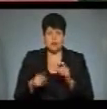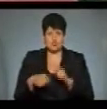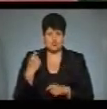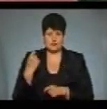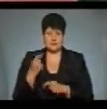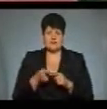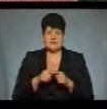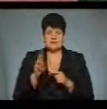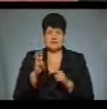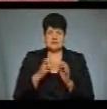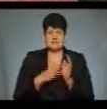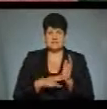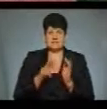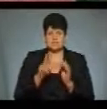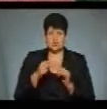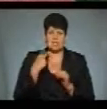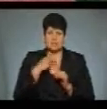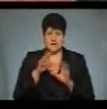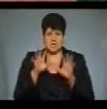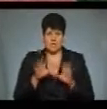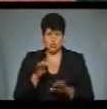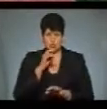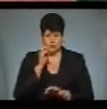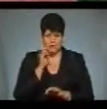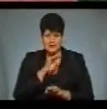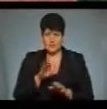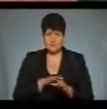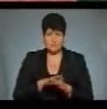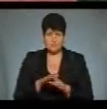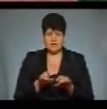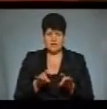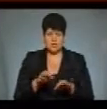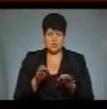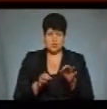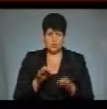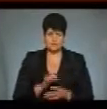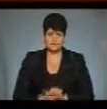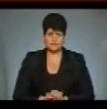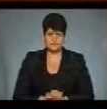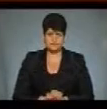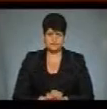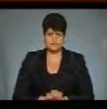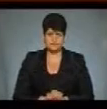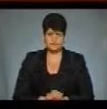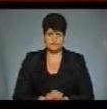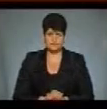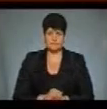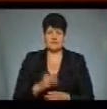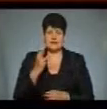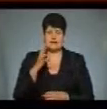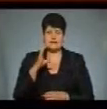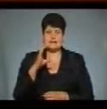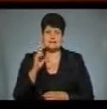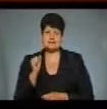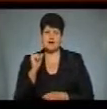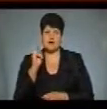стаття 382 Кримінального кодексу України «Невиконання рішення суду». Три сакури біля